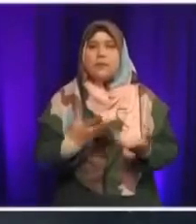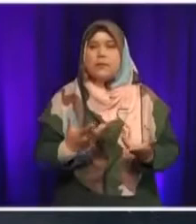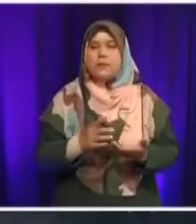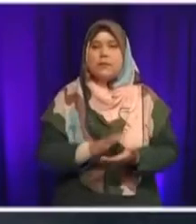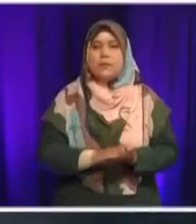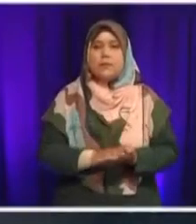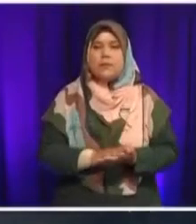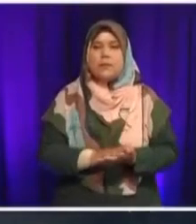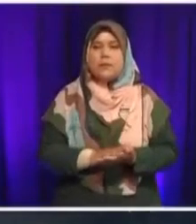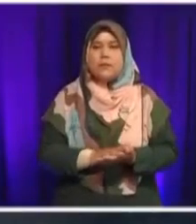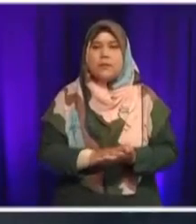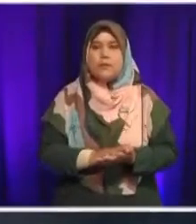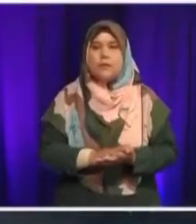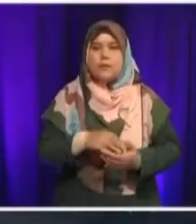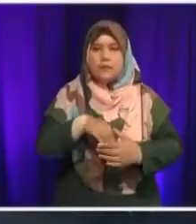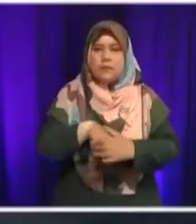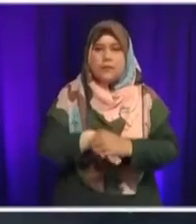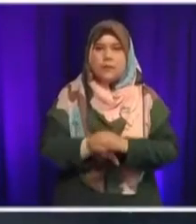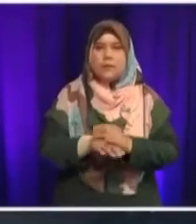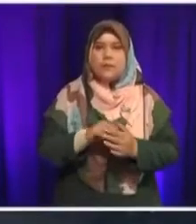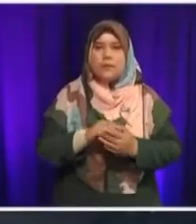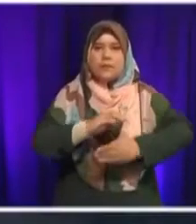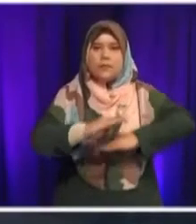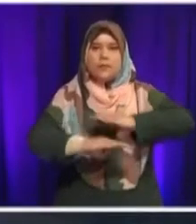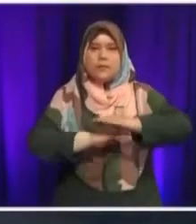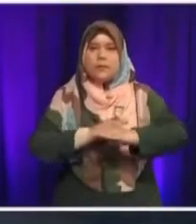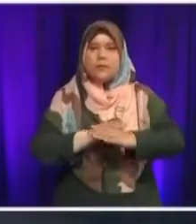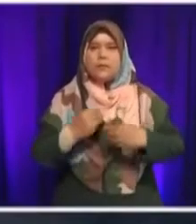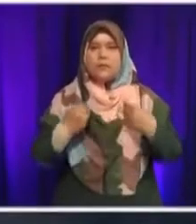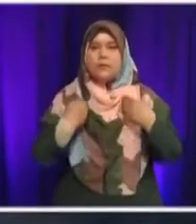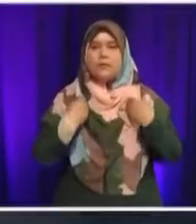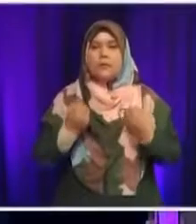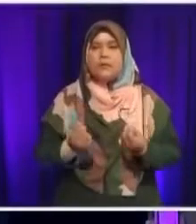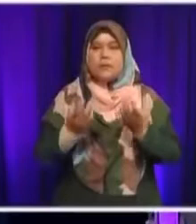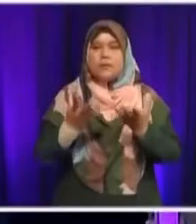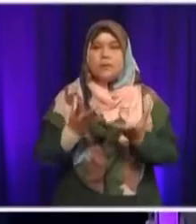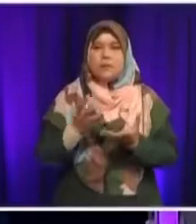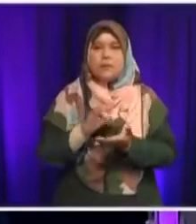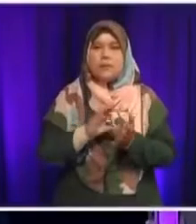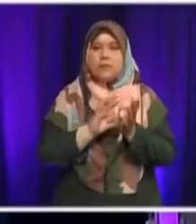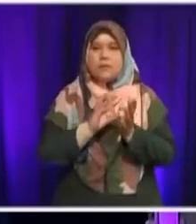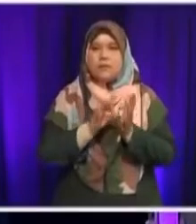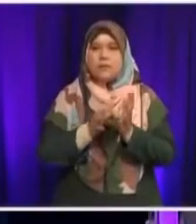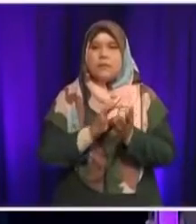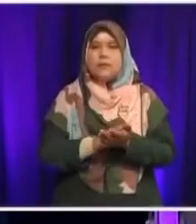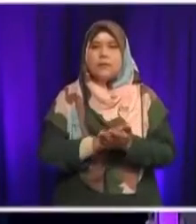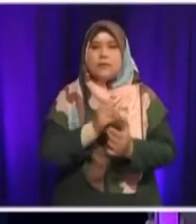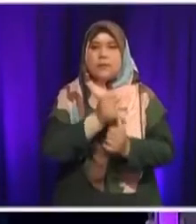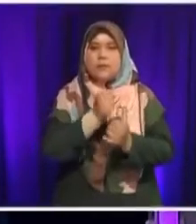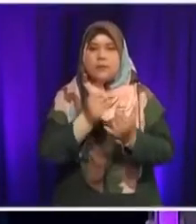dalam membungkus nih terdapat berbagai faktor antaranya adalah saya